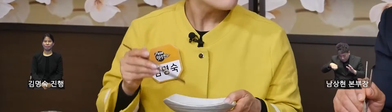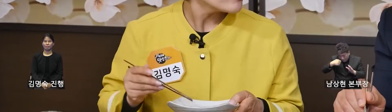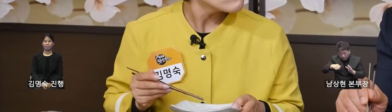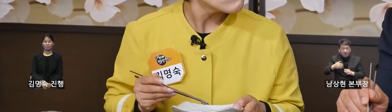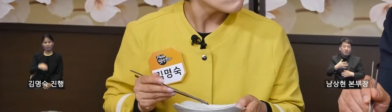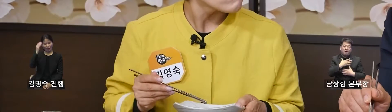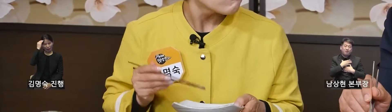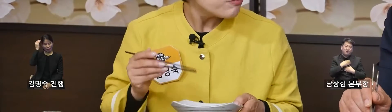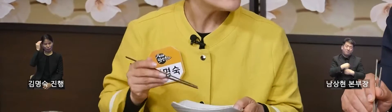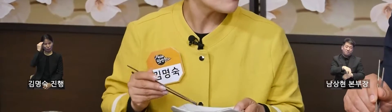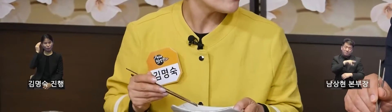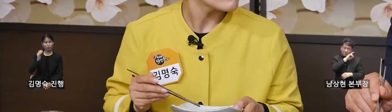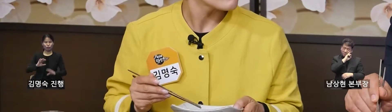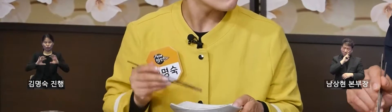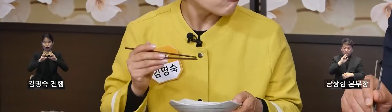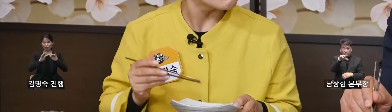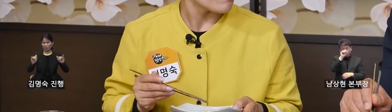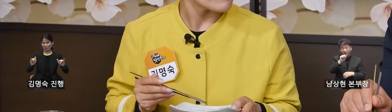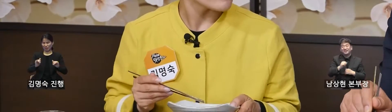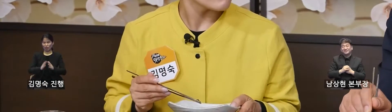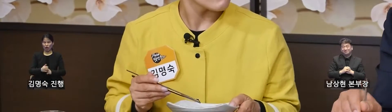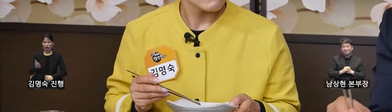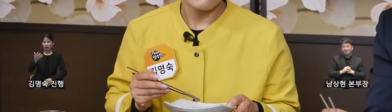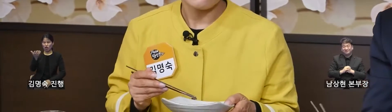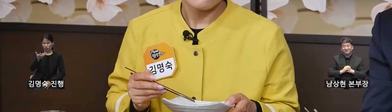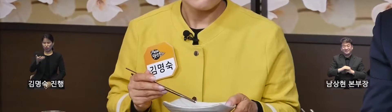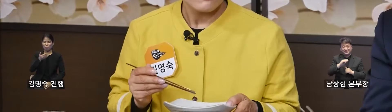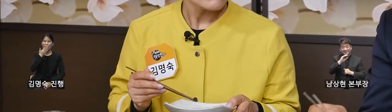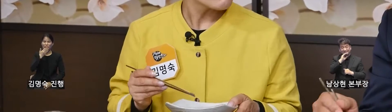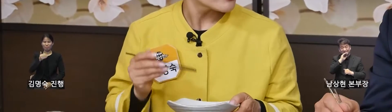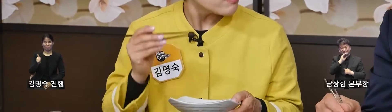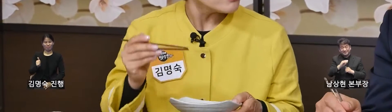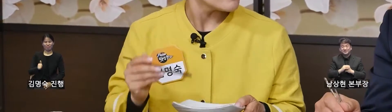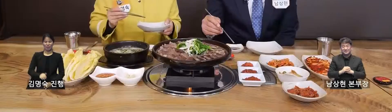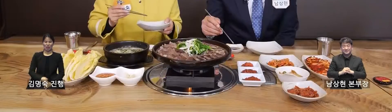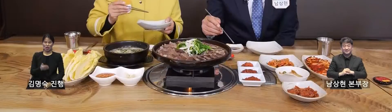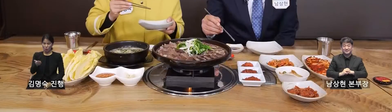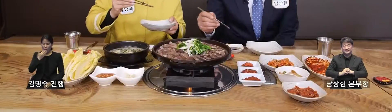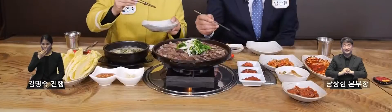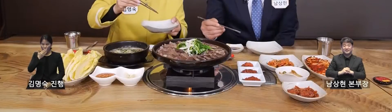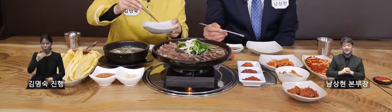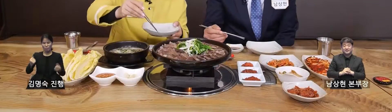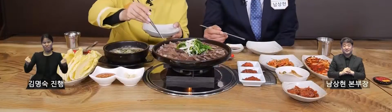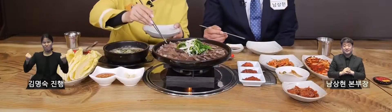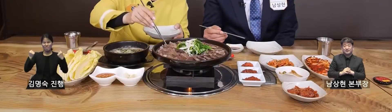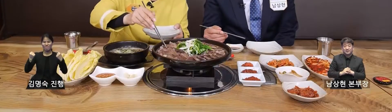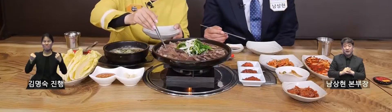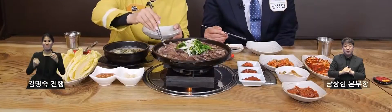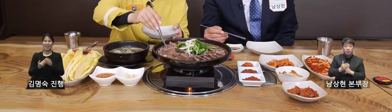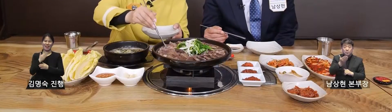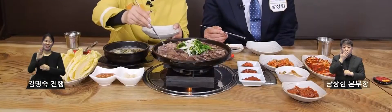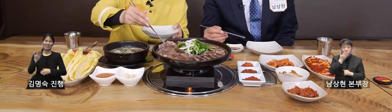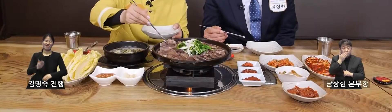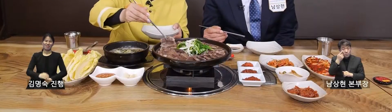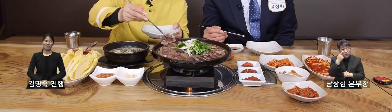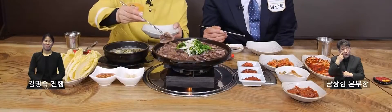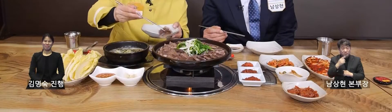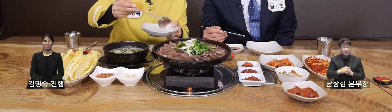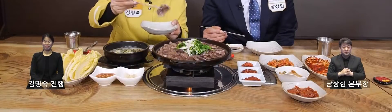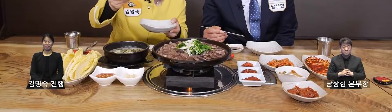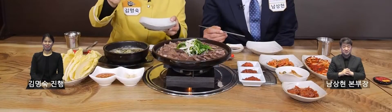대한민국 또, 국민하면 네. 또 국밥 네. 예. 그렇죠. 이거 먹고 힘을 내죠. 네네. 한번 드셔보세요.